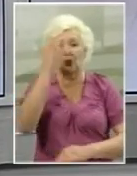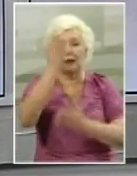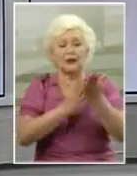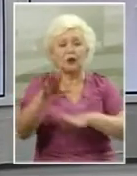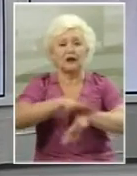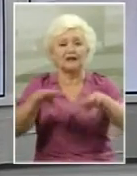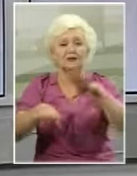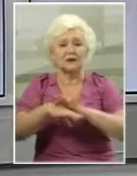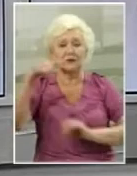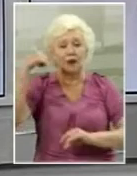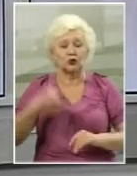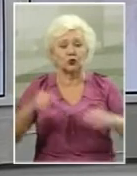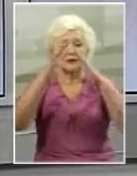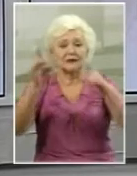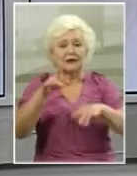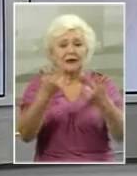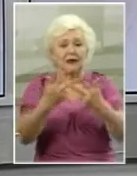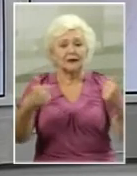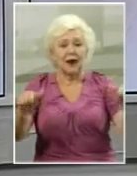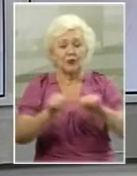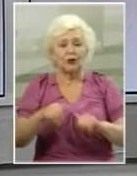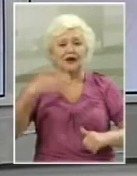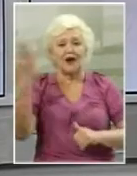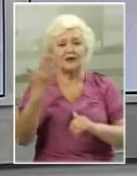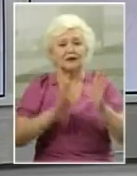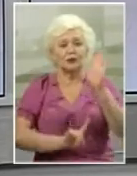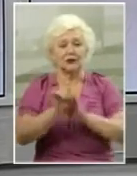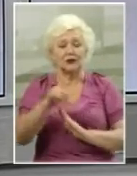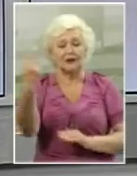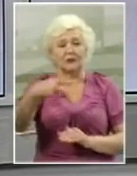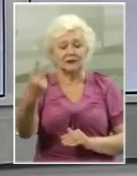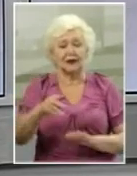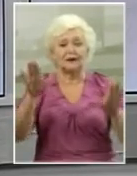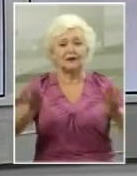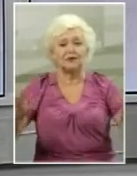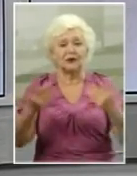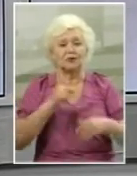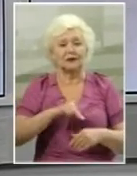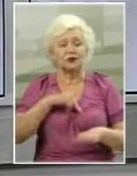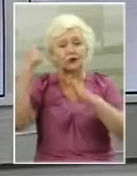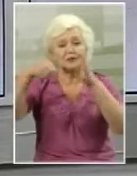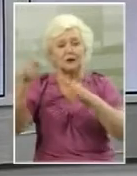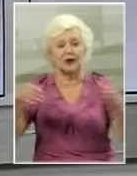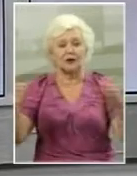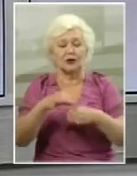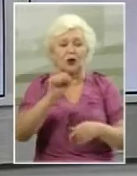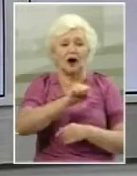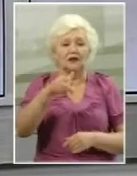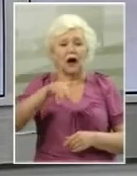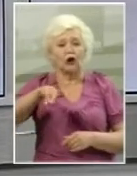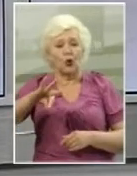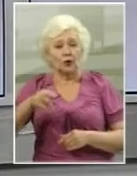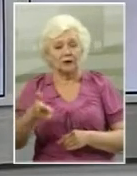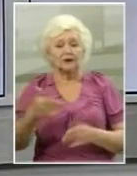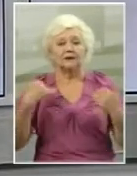з російських таборів. Виступ має розпочатись о 20-й. На місці події працює наша знімальна група. Анна Тонг з нами на